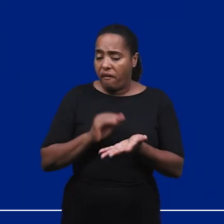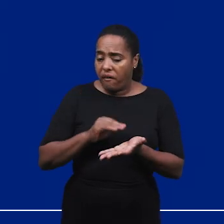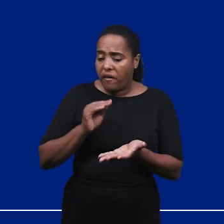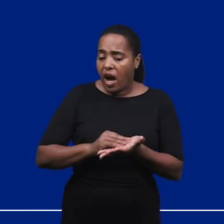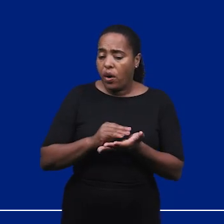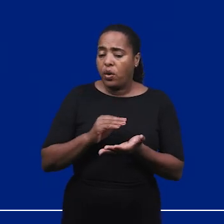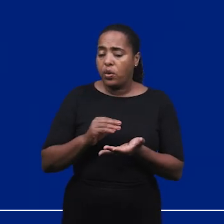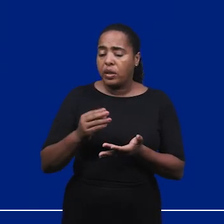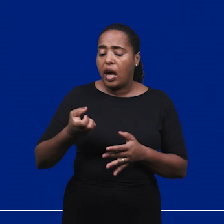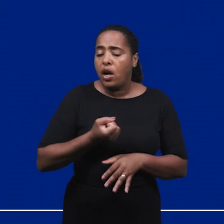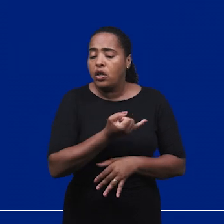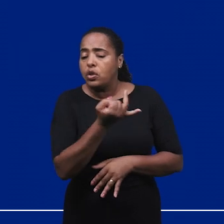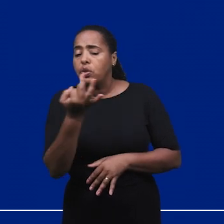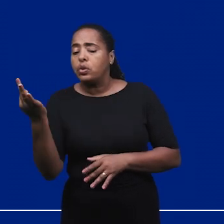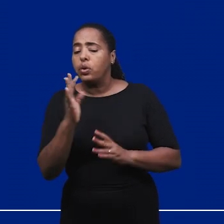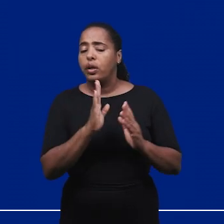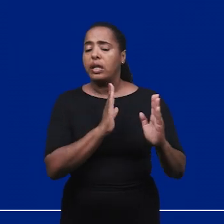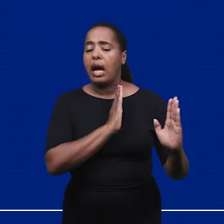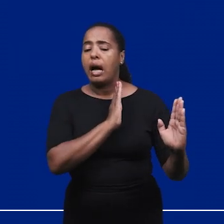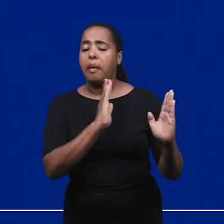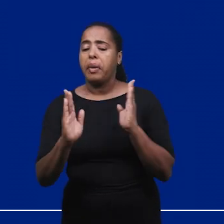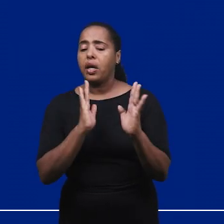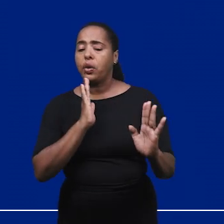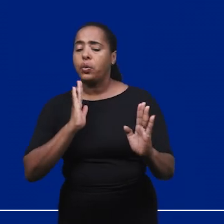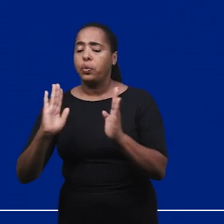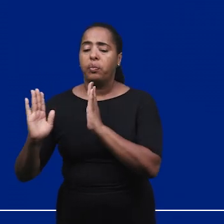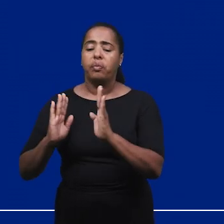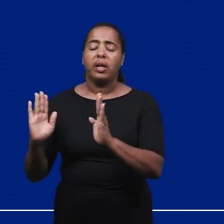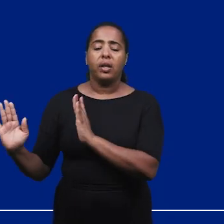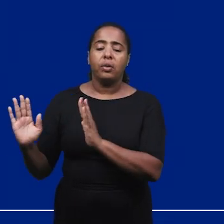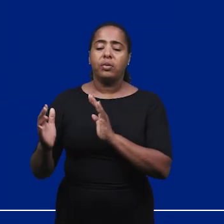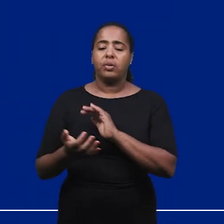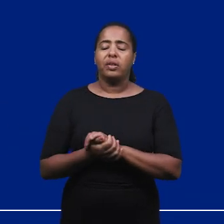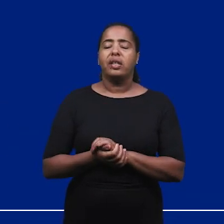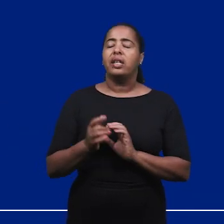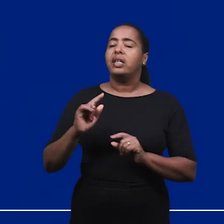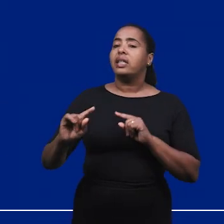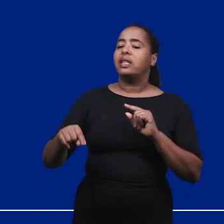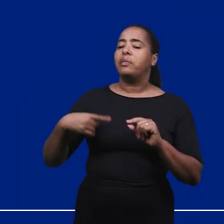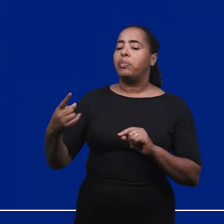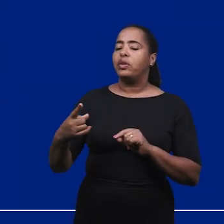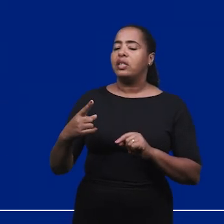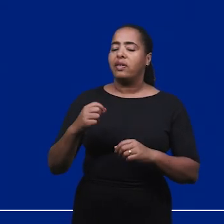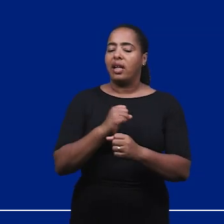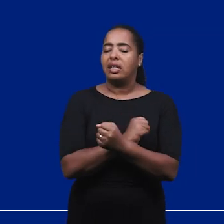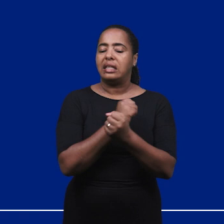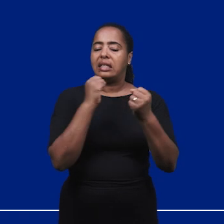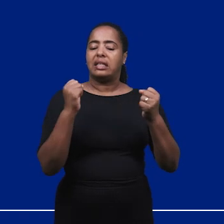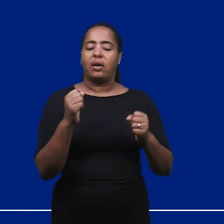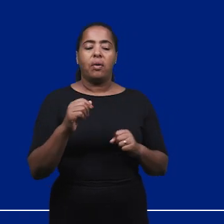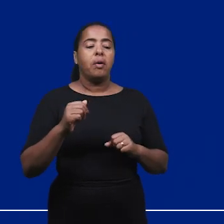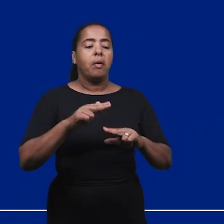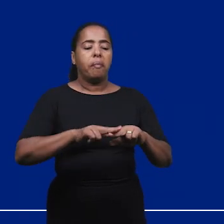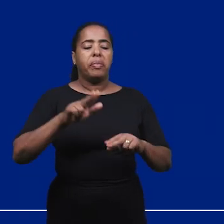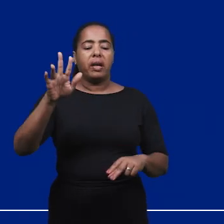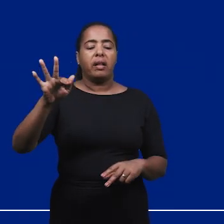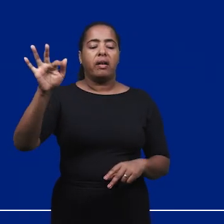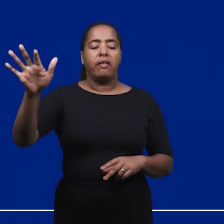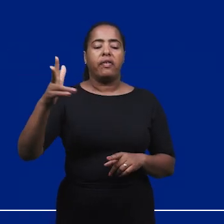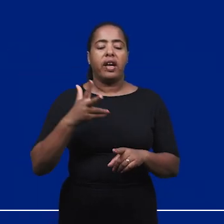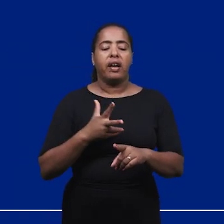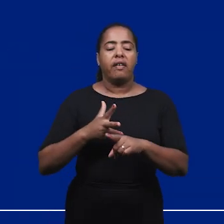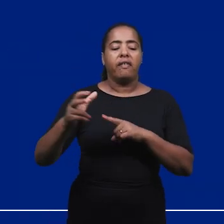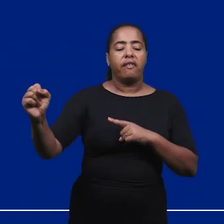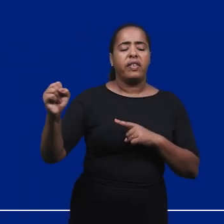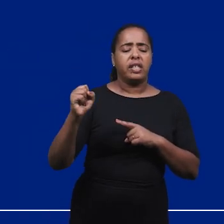temps qui m'est compté va me manquer. Il fait une allusion à Samson, dit, lesquels par la foi ont vaincu